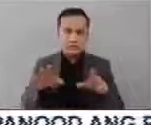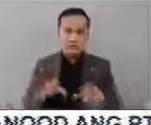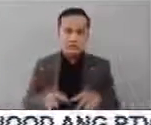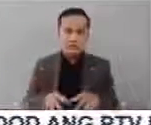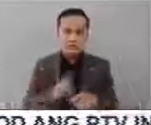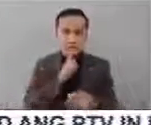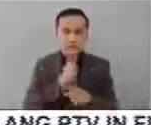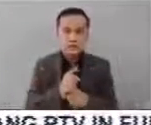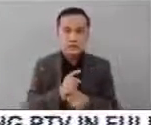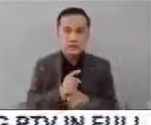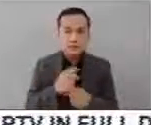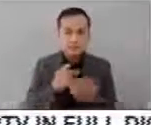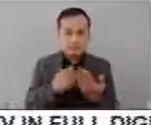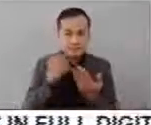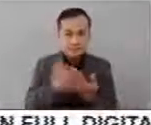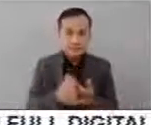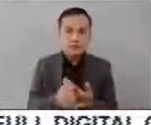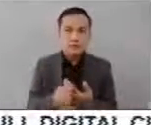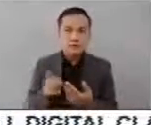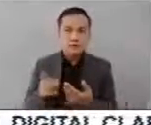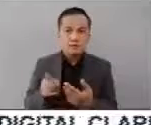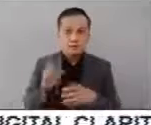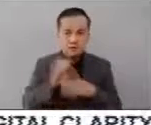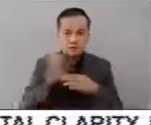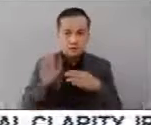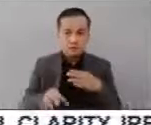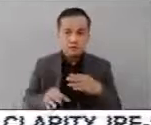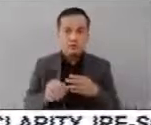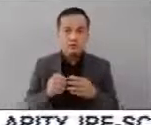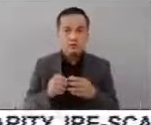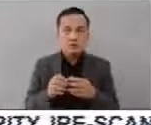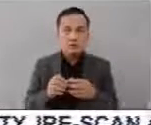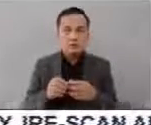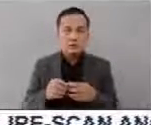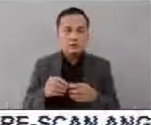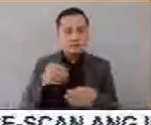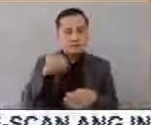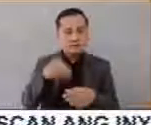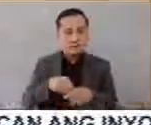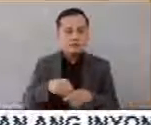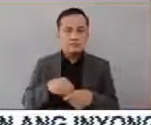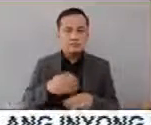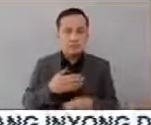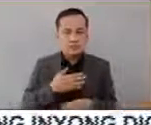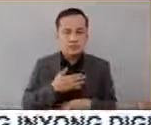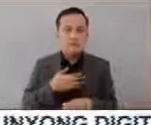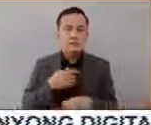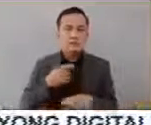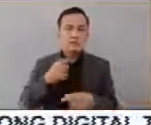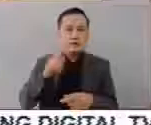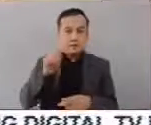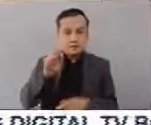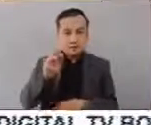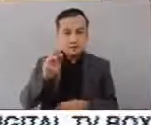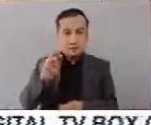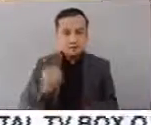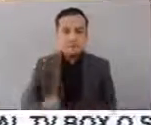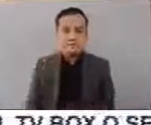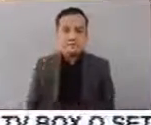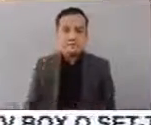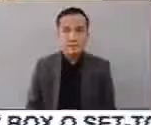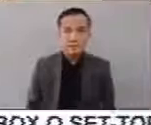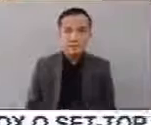Universal Healthcare Act, Ease of Doing Business Act at Rice Tariffication Law. At bago magtapos ang kanyang